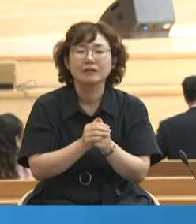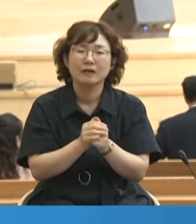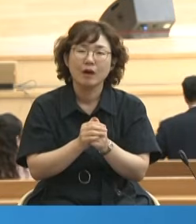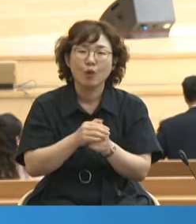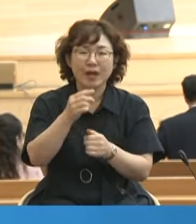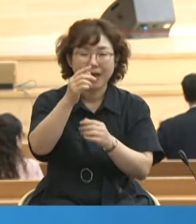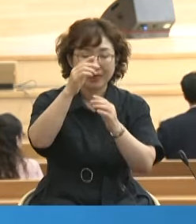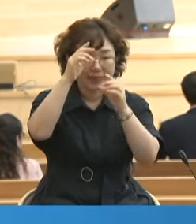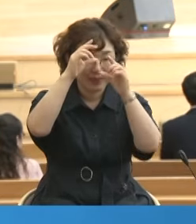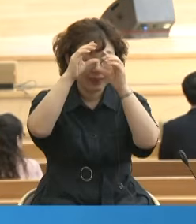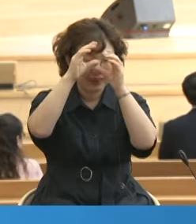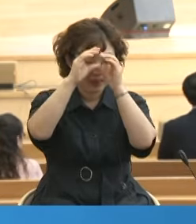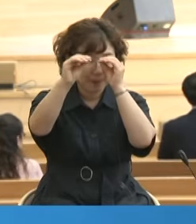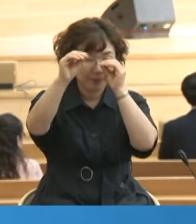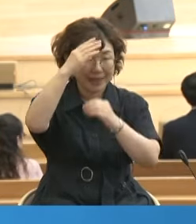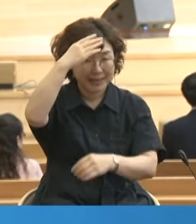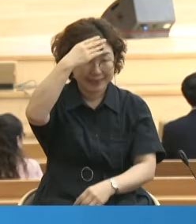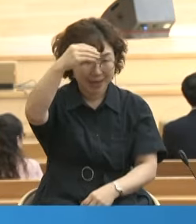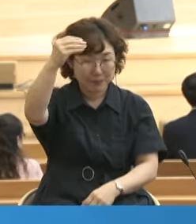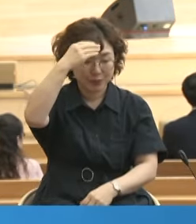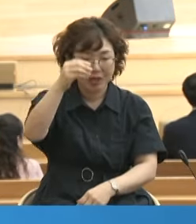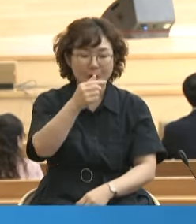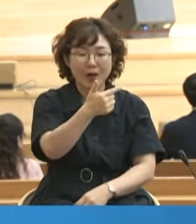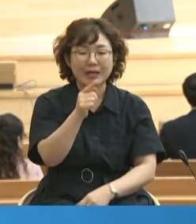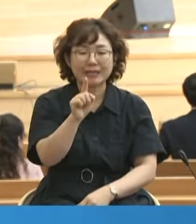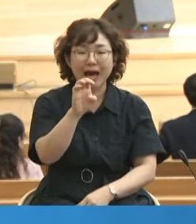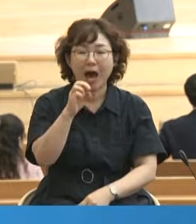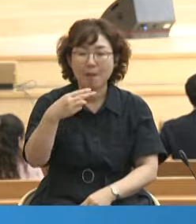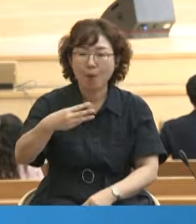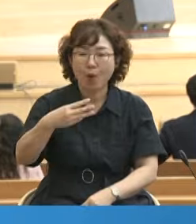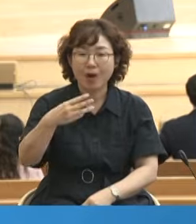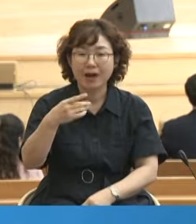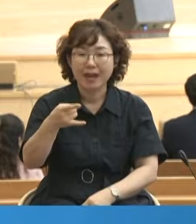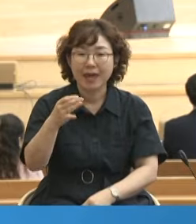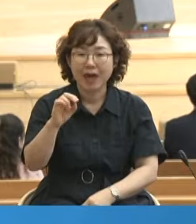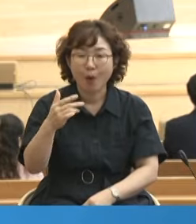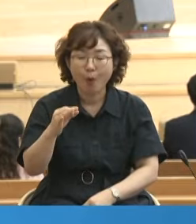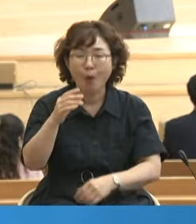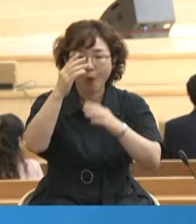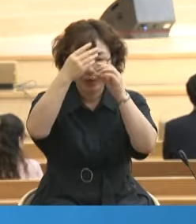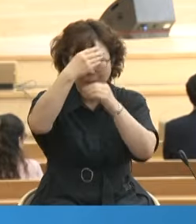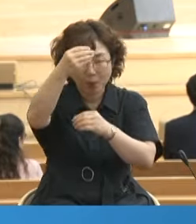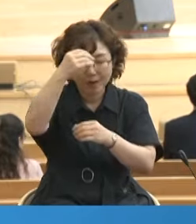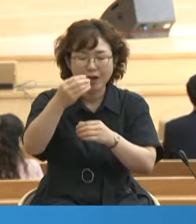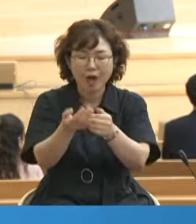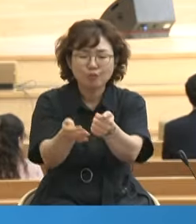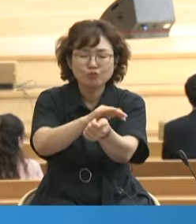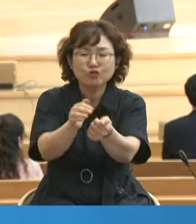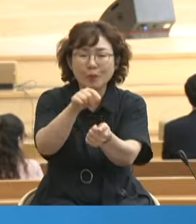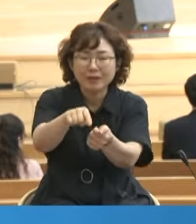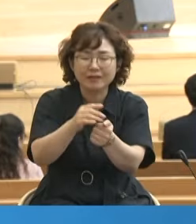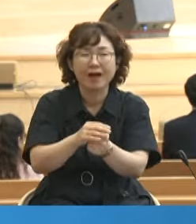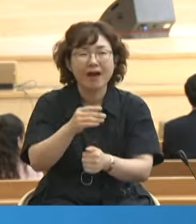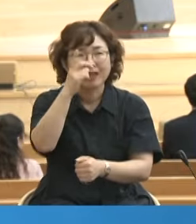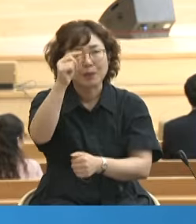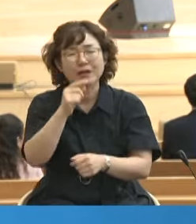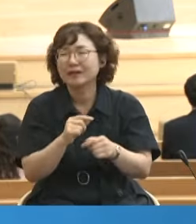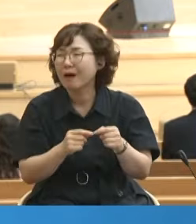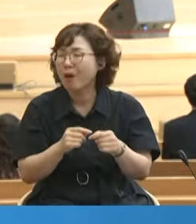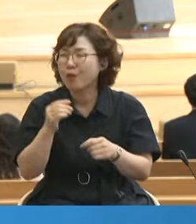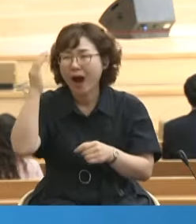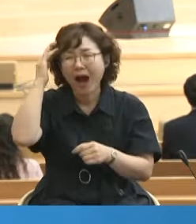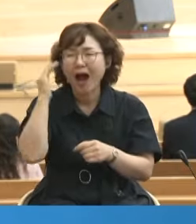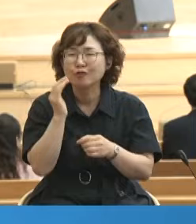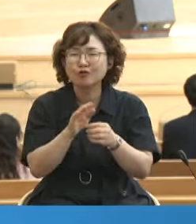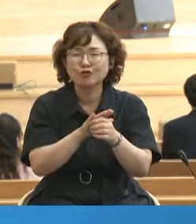무덤이었다고 그러더라고요. 그래서 그런 얘기했대요. 나폴레옹이 애국가를 다 외웠다고. 다섯 번을 들었기 때문에 애국가를